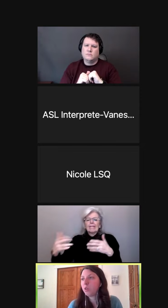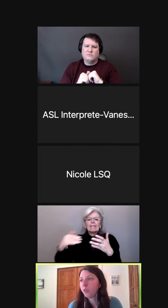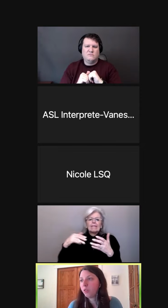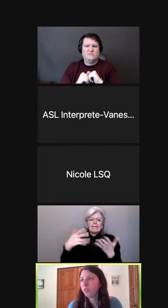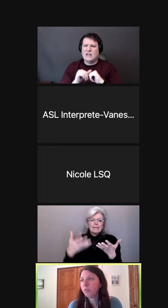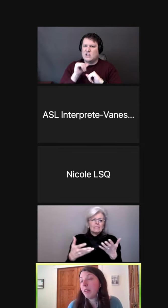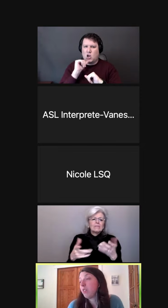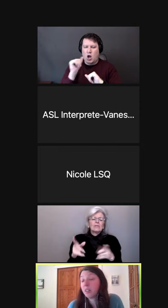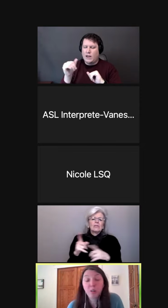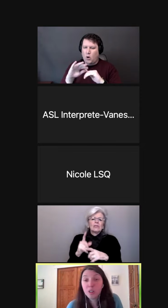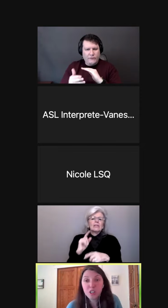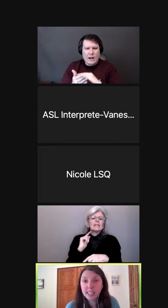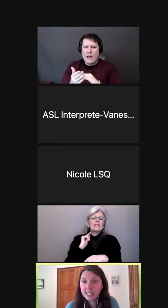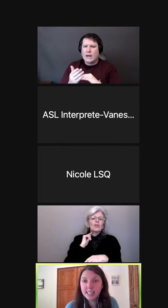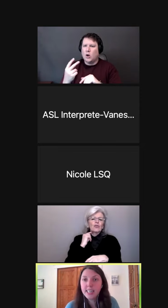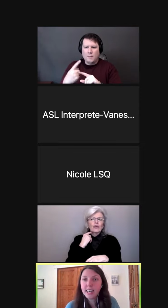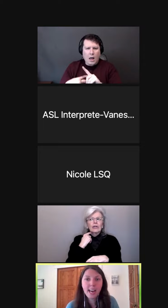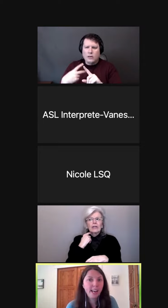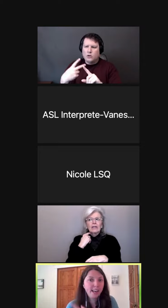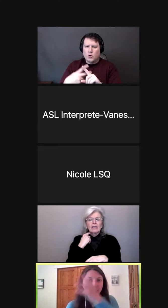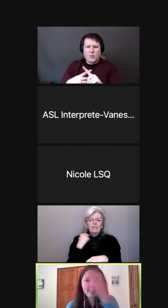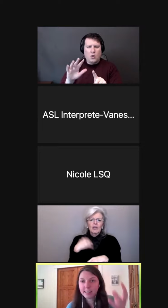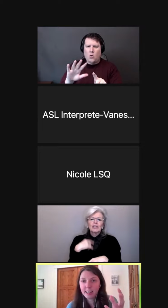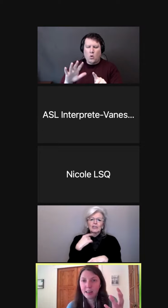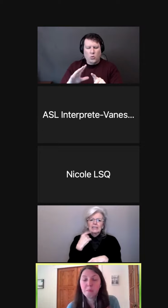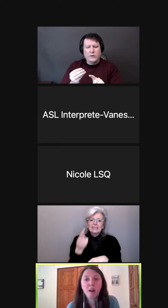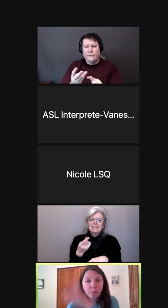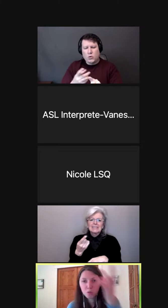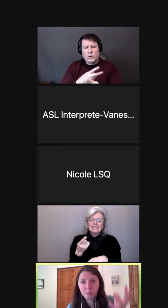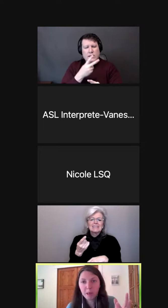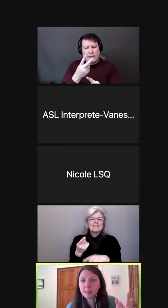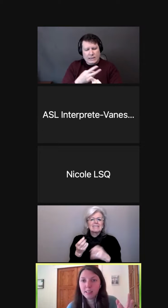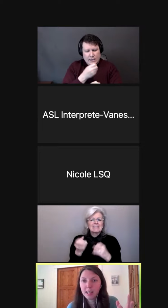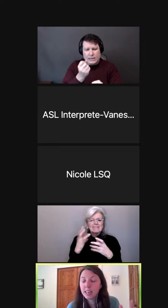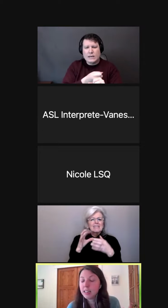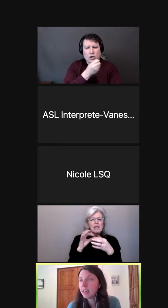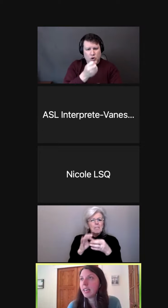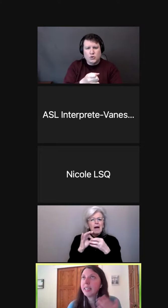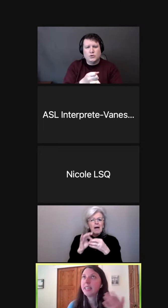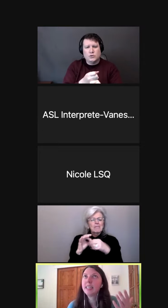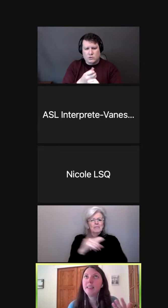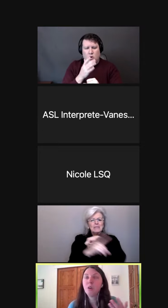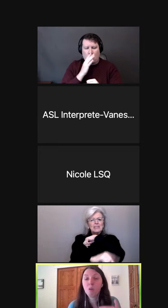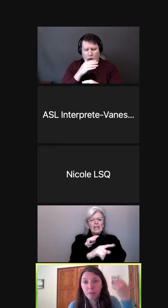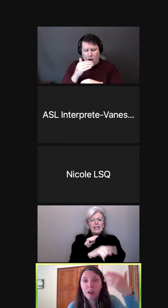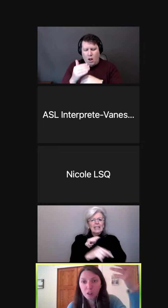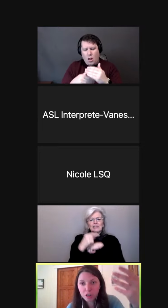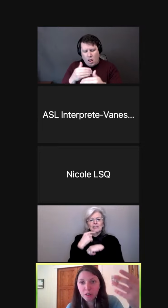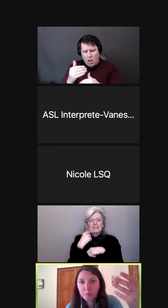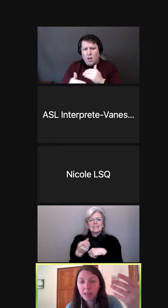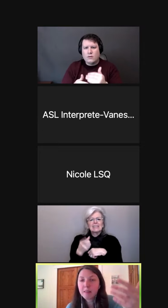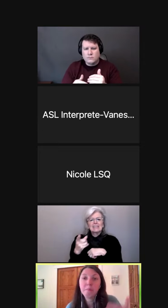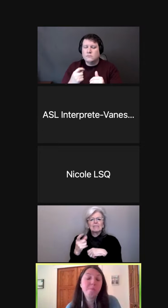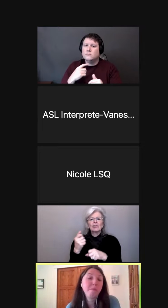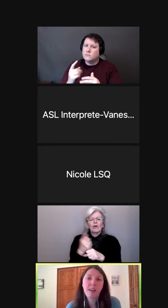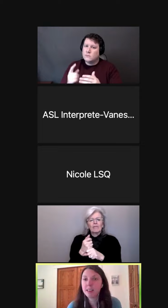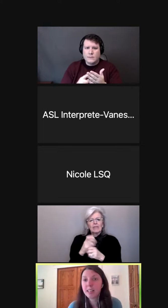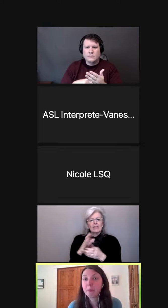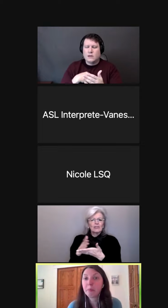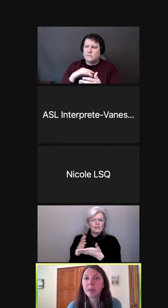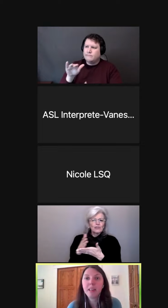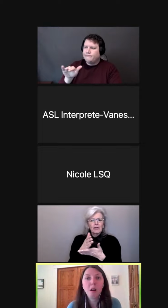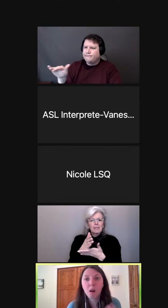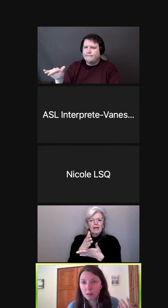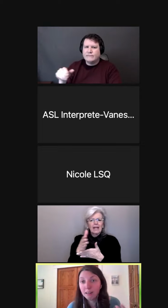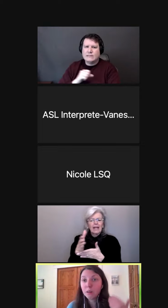Il y a des trucs que j'ai dit à certains membres du personnel qui ont fait leur chemin, mais